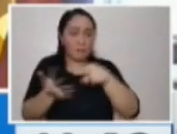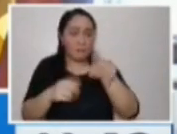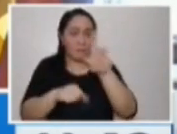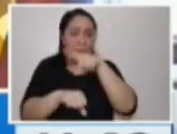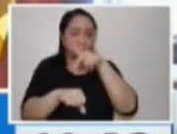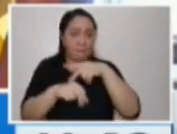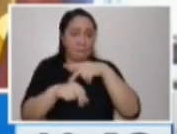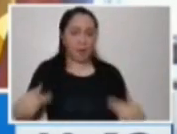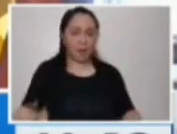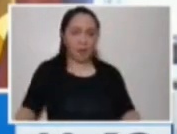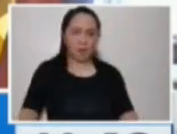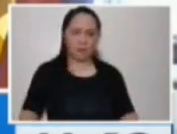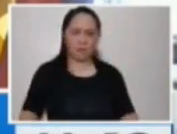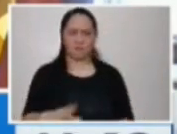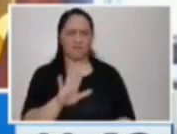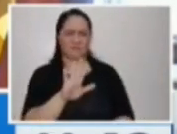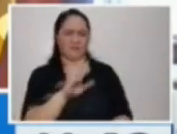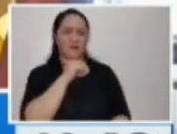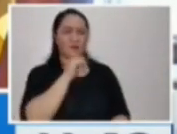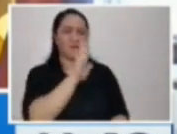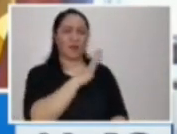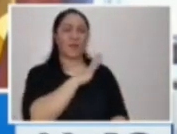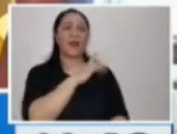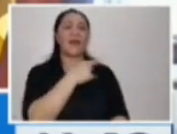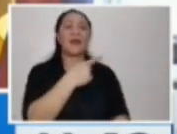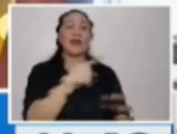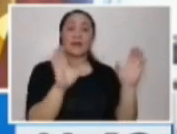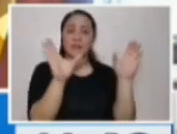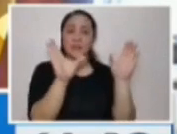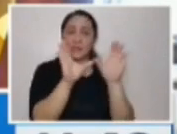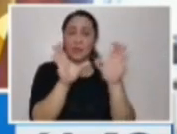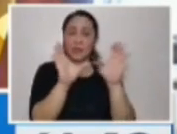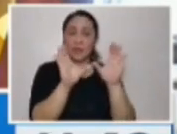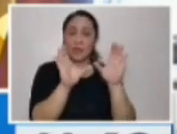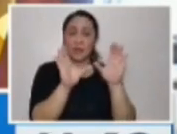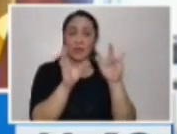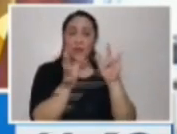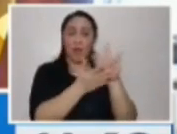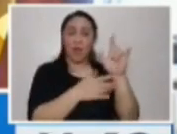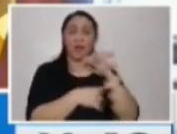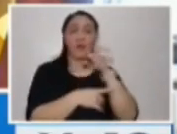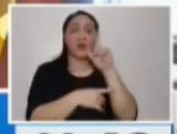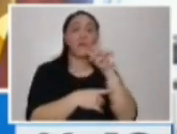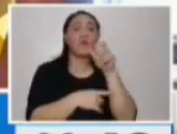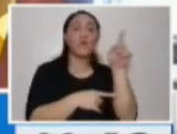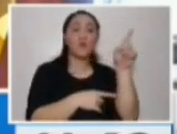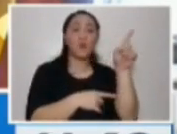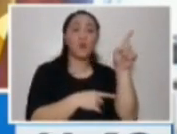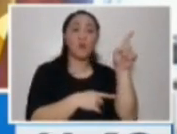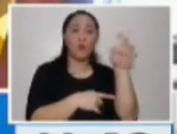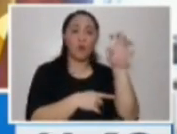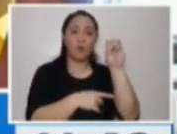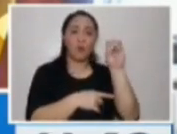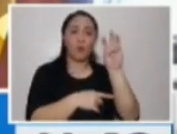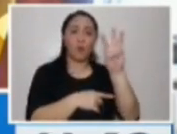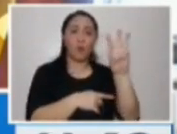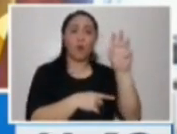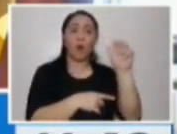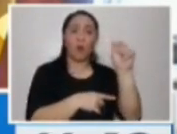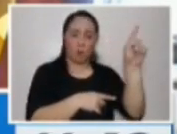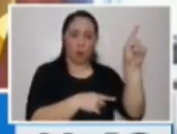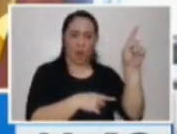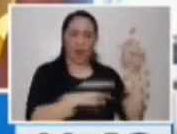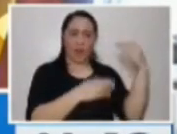departing OFWs para makover natin sila and especially their dependents na naiwan dito sa Pilipinas.